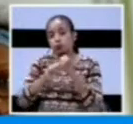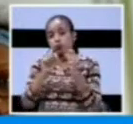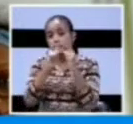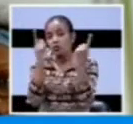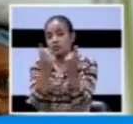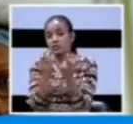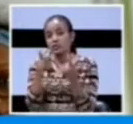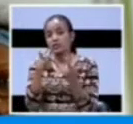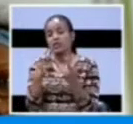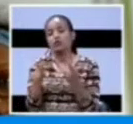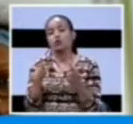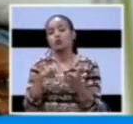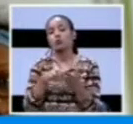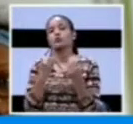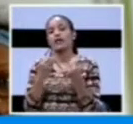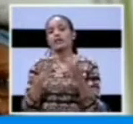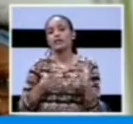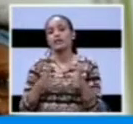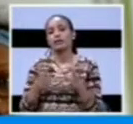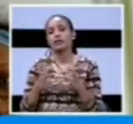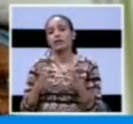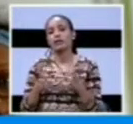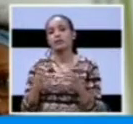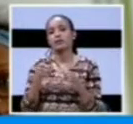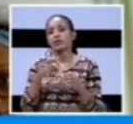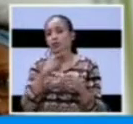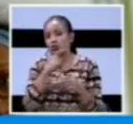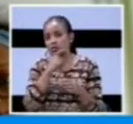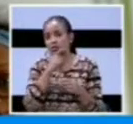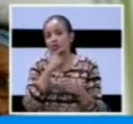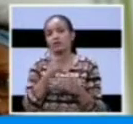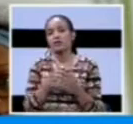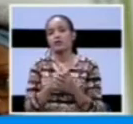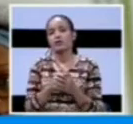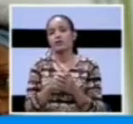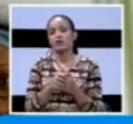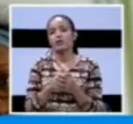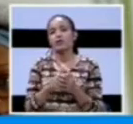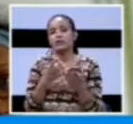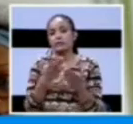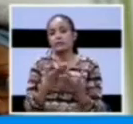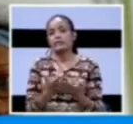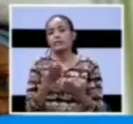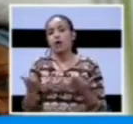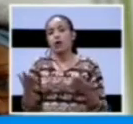ምስ ተኣናገርና ኣብ ዩኬይ ዘድሊ ኣቑሑታት